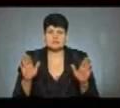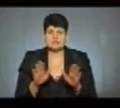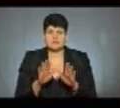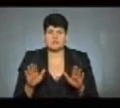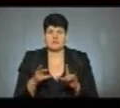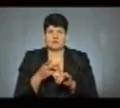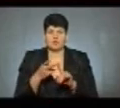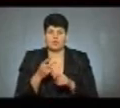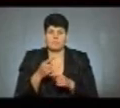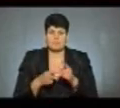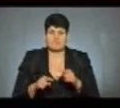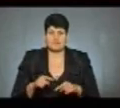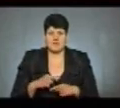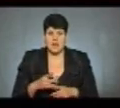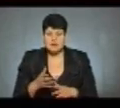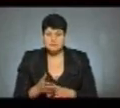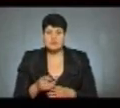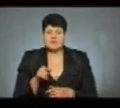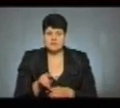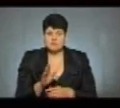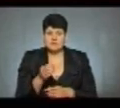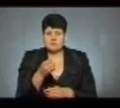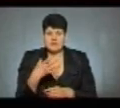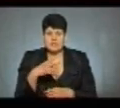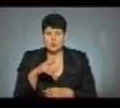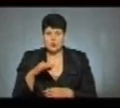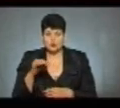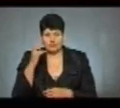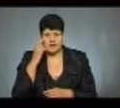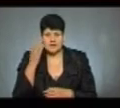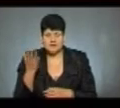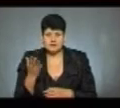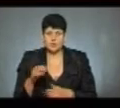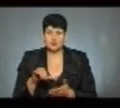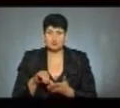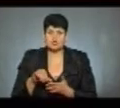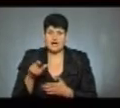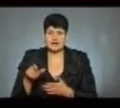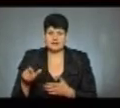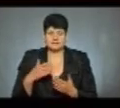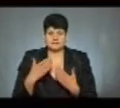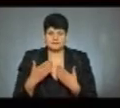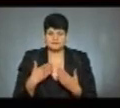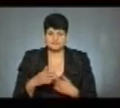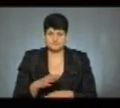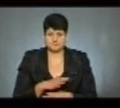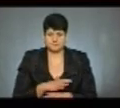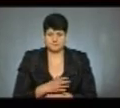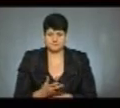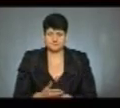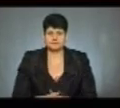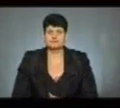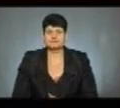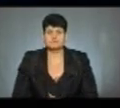другому півфіналі відбору. Він відбудеться 15 лютого в Києві. З учасниками гурту спілкувалася Анастасія